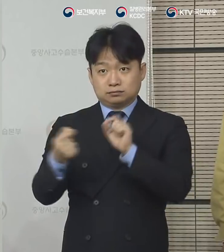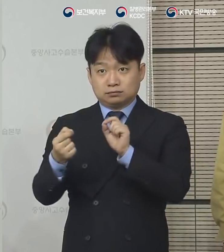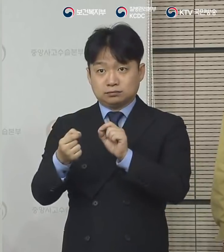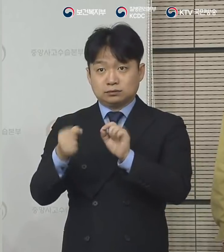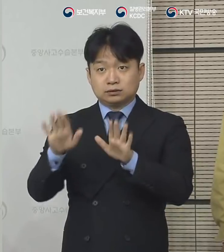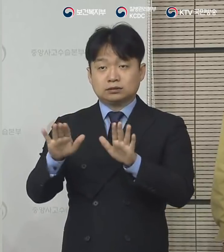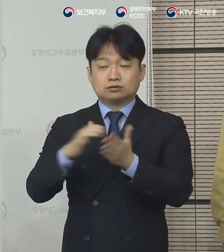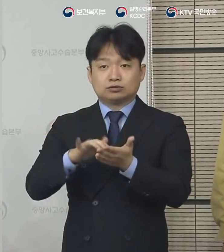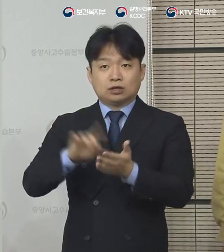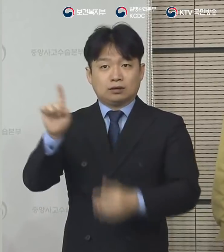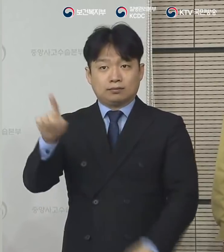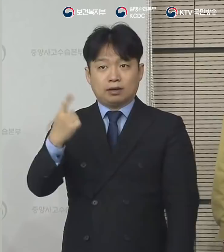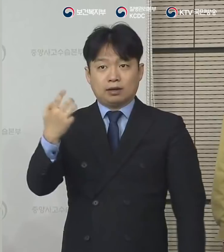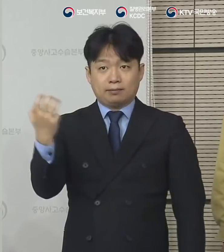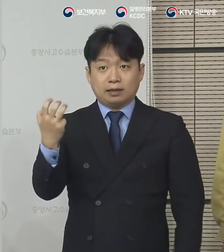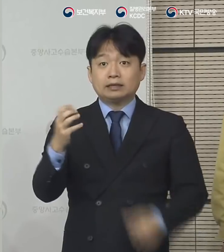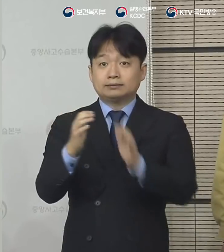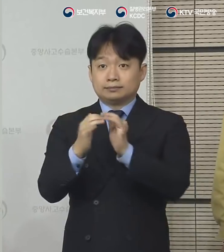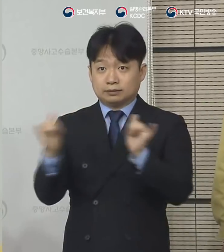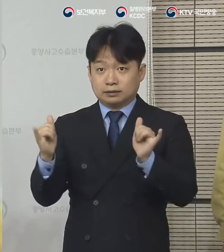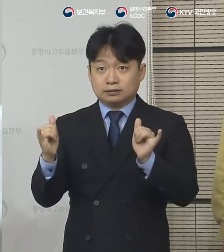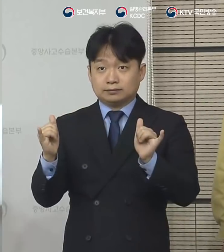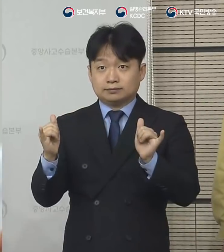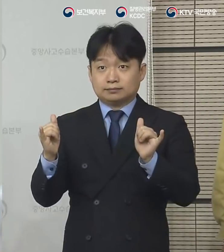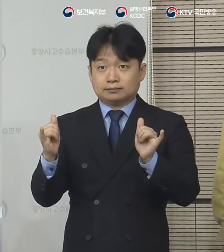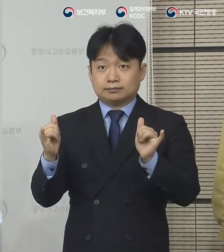지금까지 180명에 대해서 이제